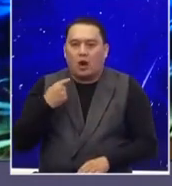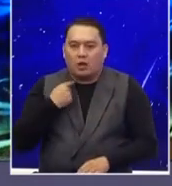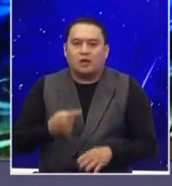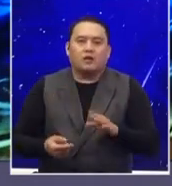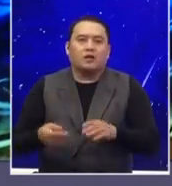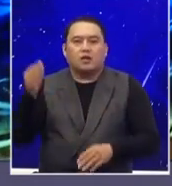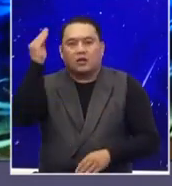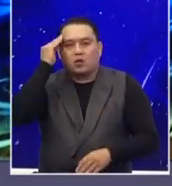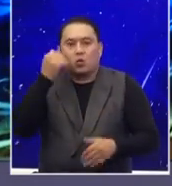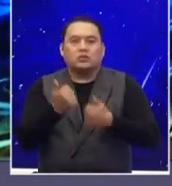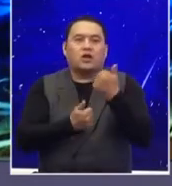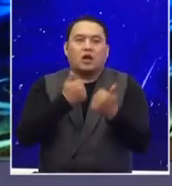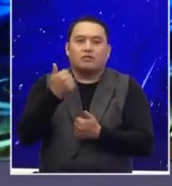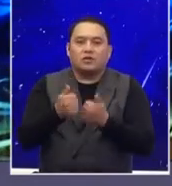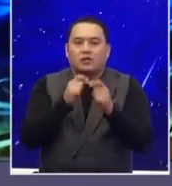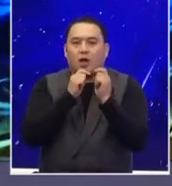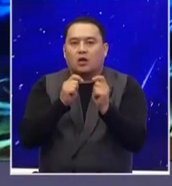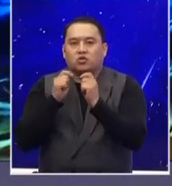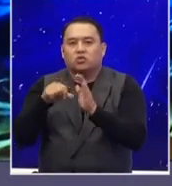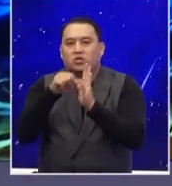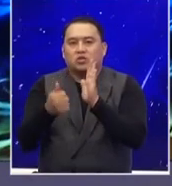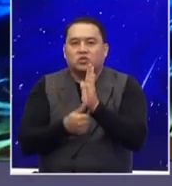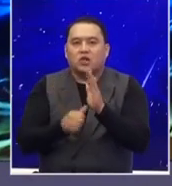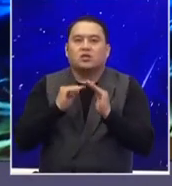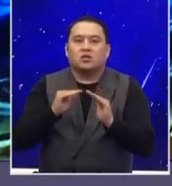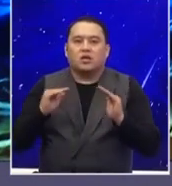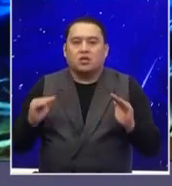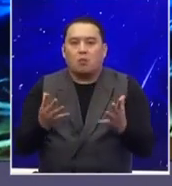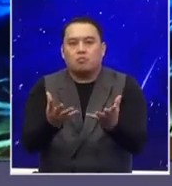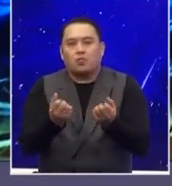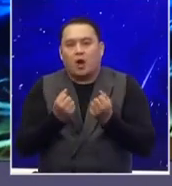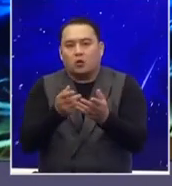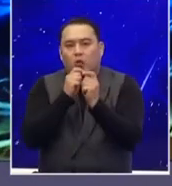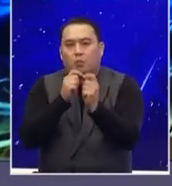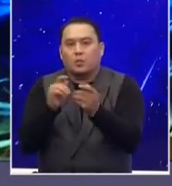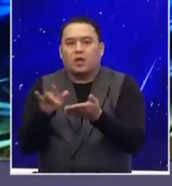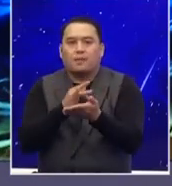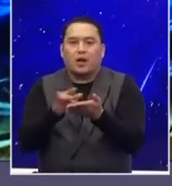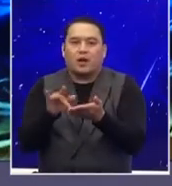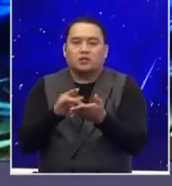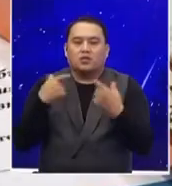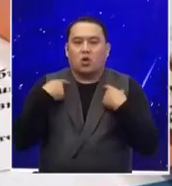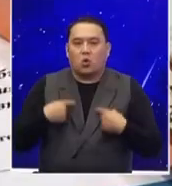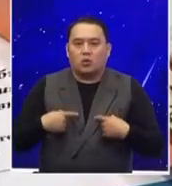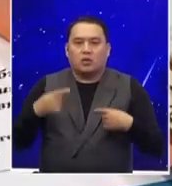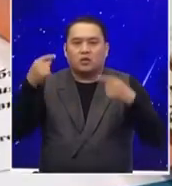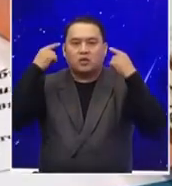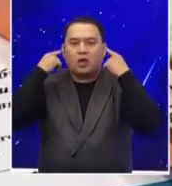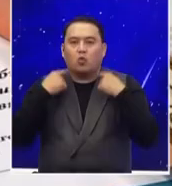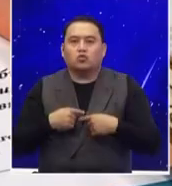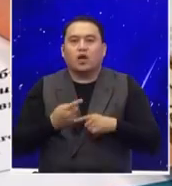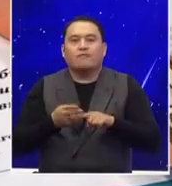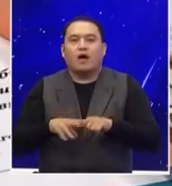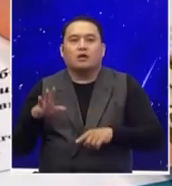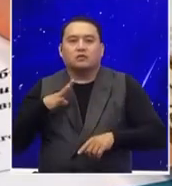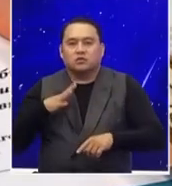итогам интеллектуального соревнования награждены 16 школьников. Ребята получили в подарок планшеты и рюкзаки с наушниками. С мая